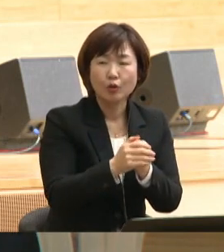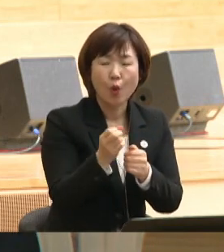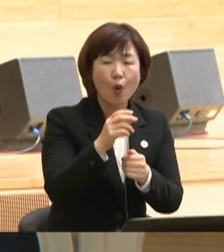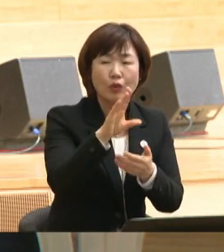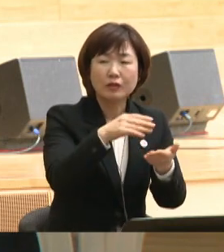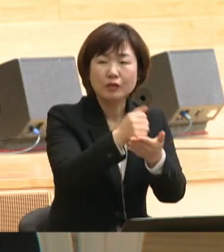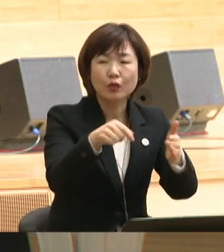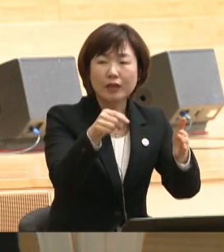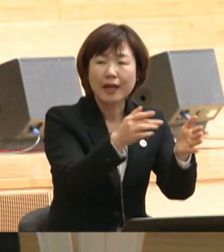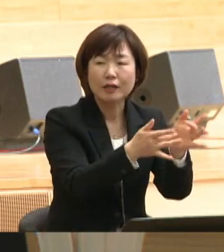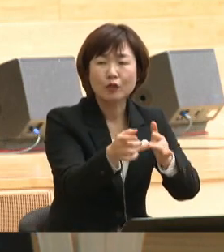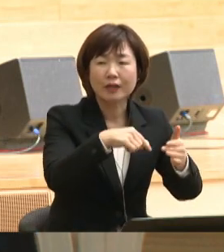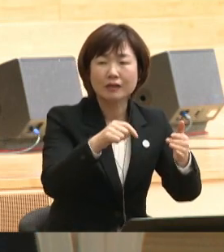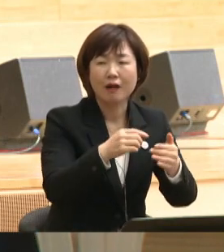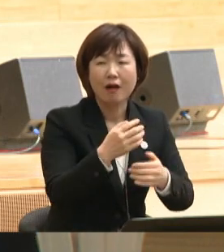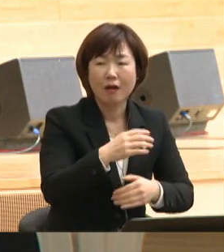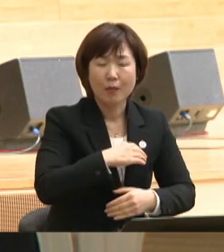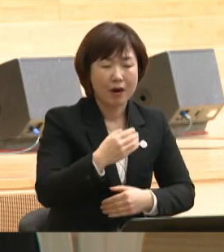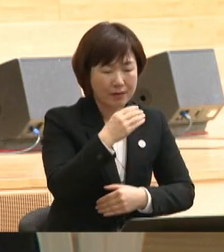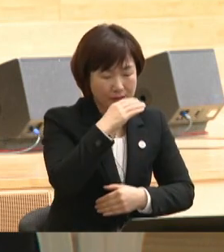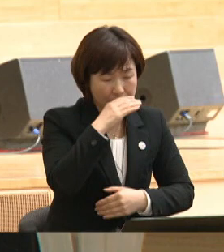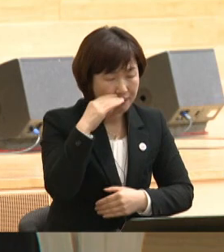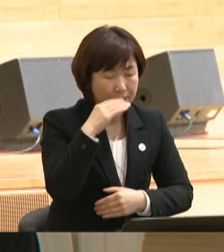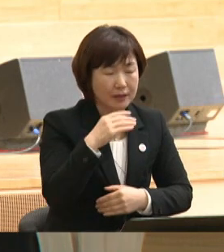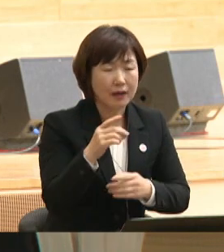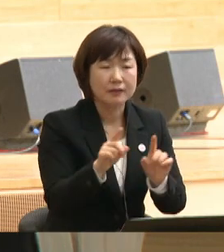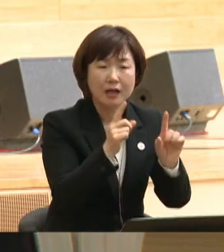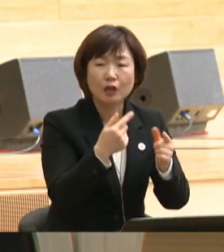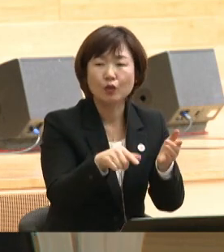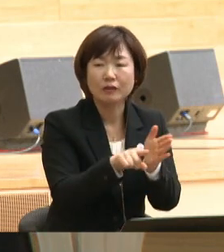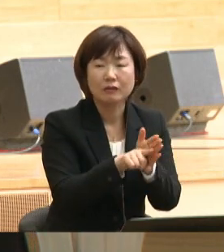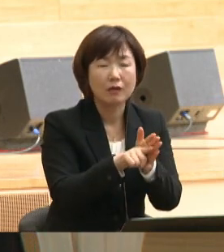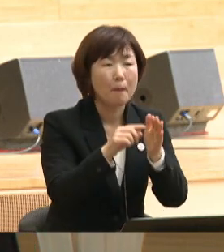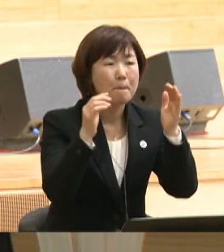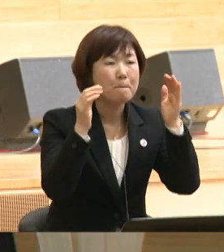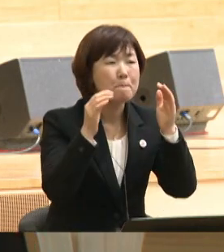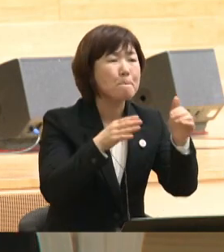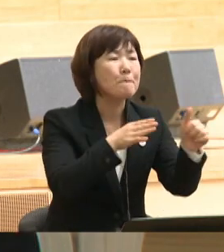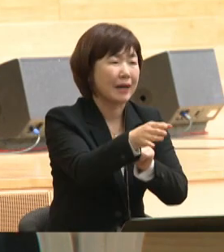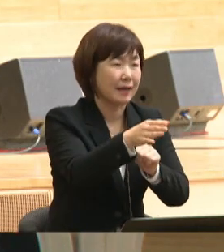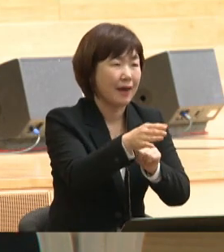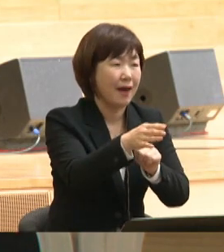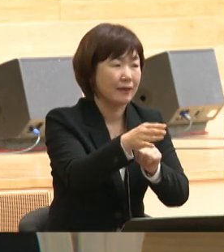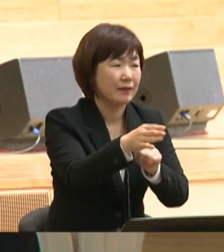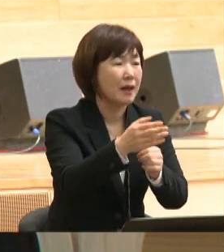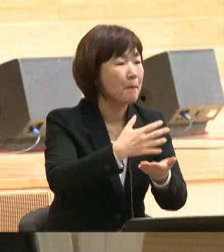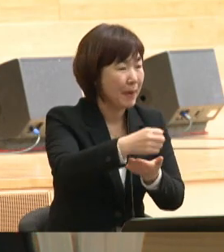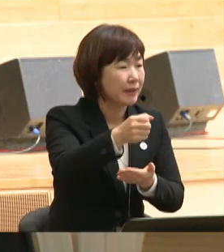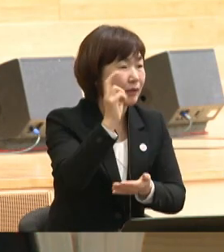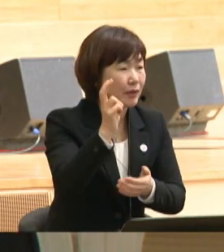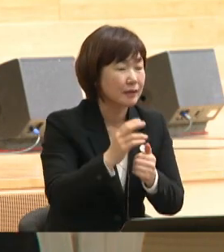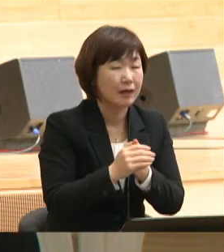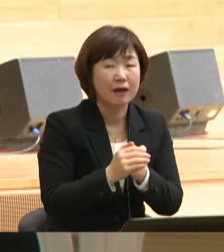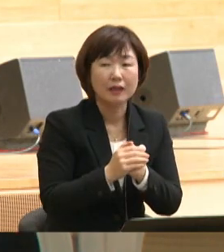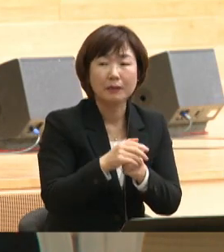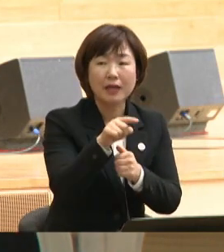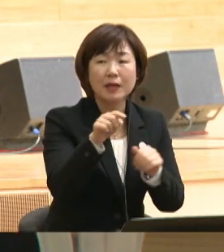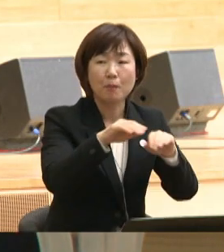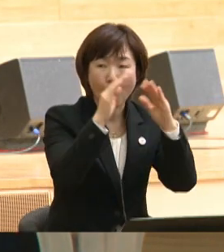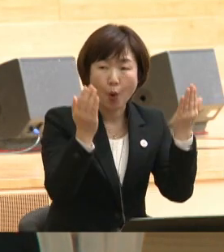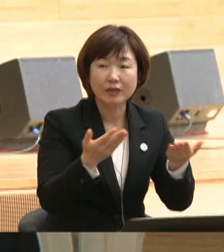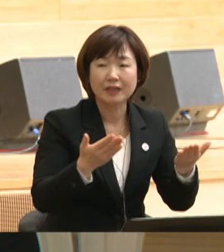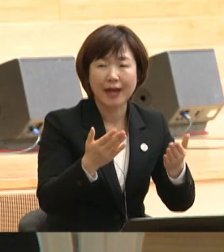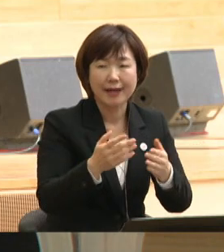경건하게 살고자 하는 자는 박해를 받으리라 그럼요 너는 그러나 그러나 너는 모든 일에